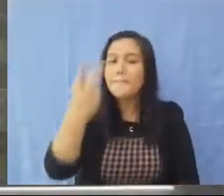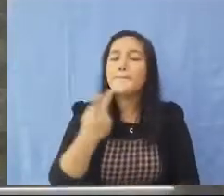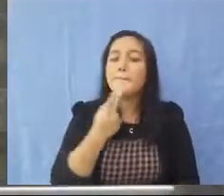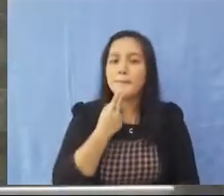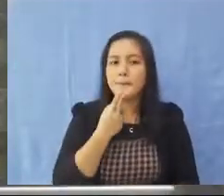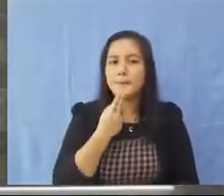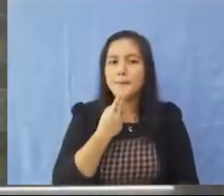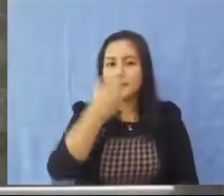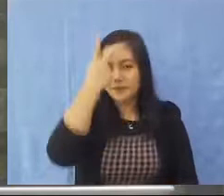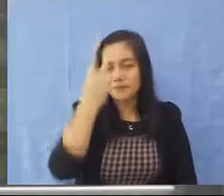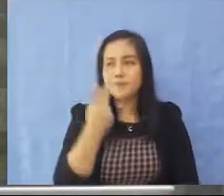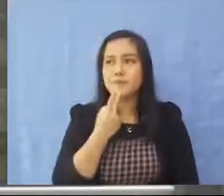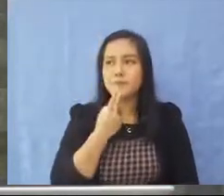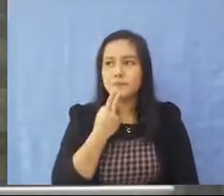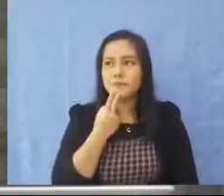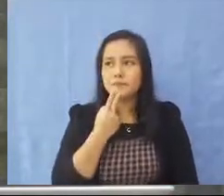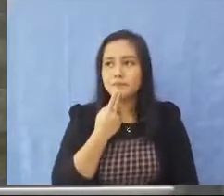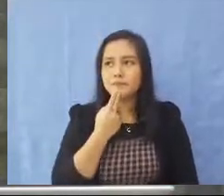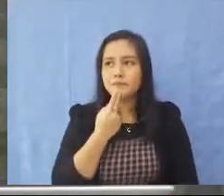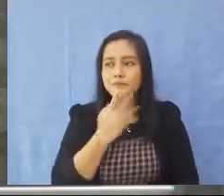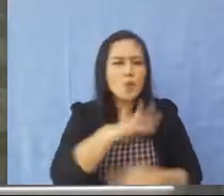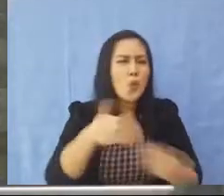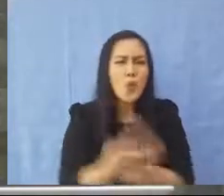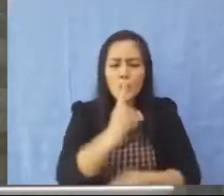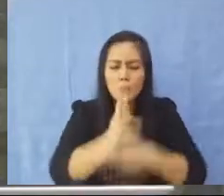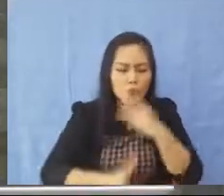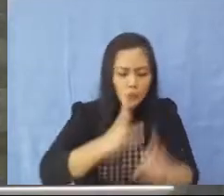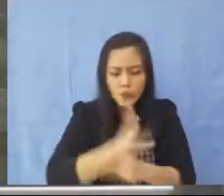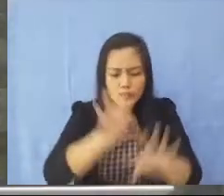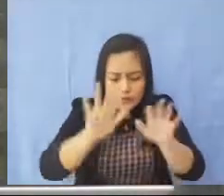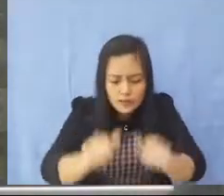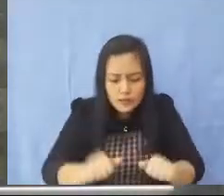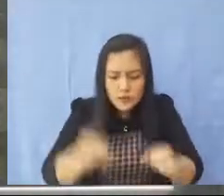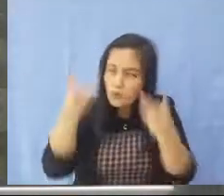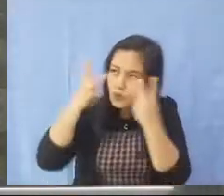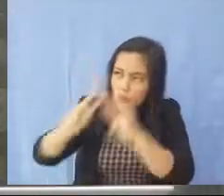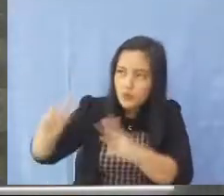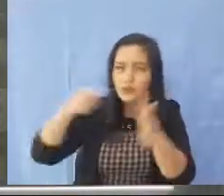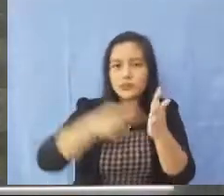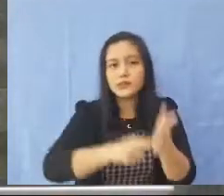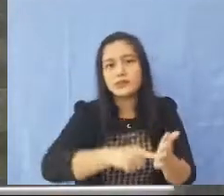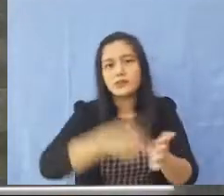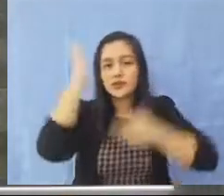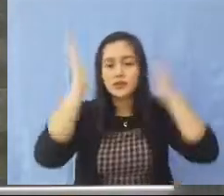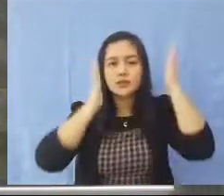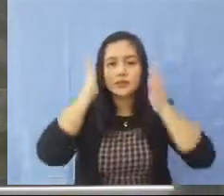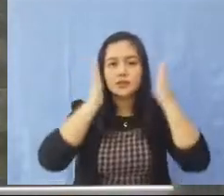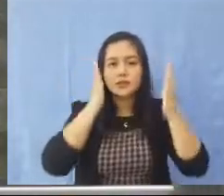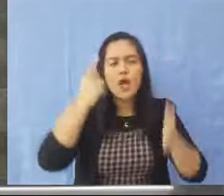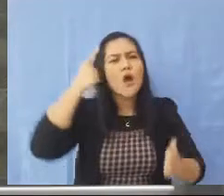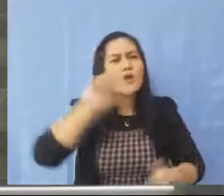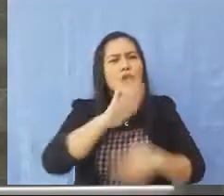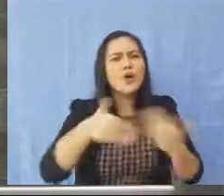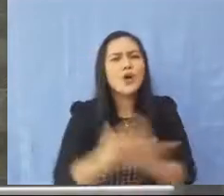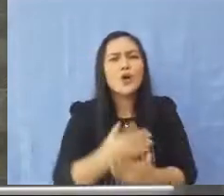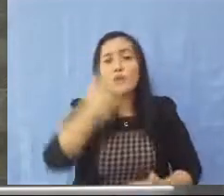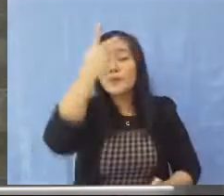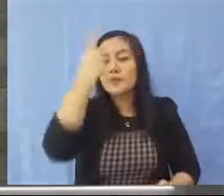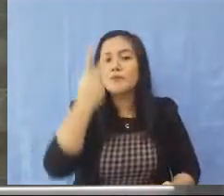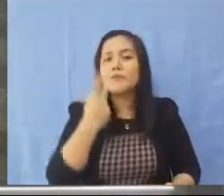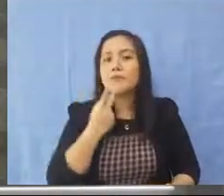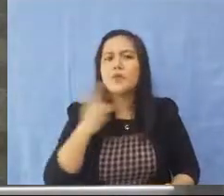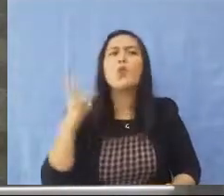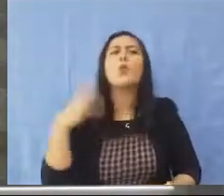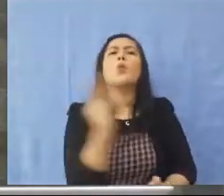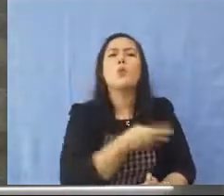this service and want to help you. You know? Para po sa mga magulang, bantayan po natin ang pag-aaral